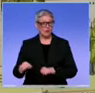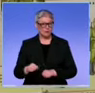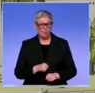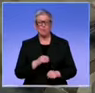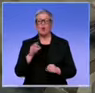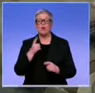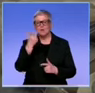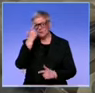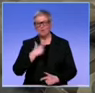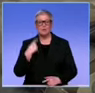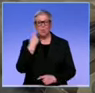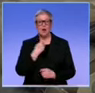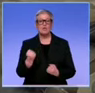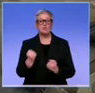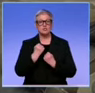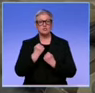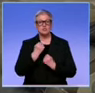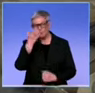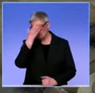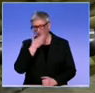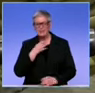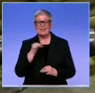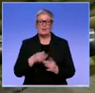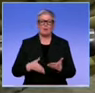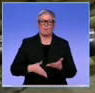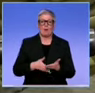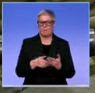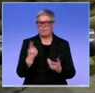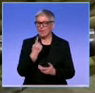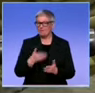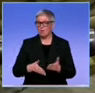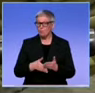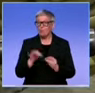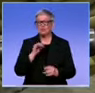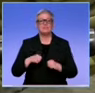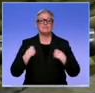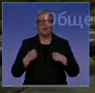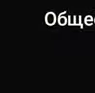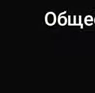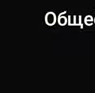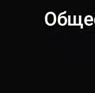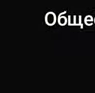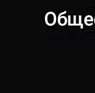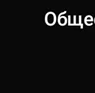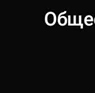индивидуальной защиты и оказания первой помощи. Также планируются занятия по обращению с оружием.